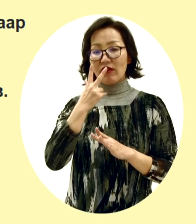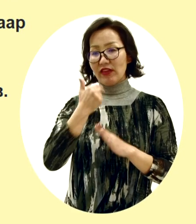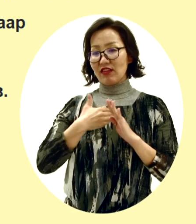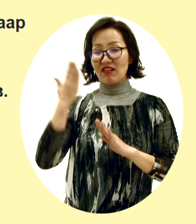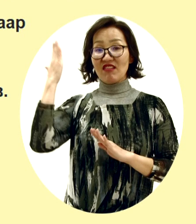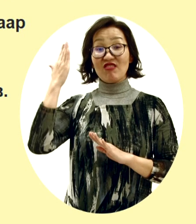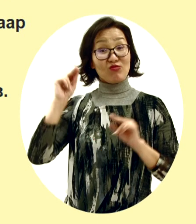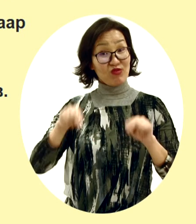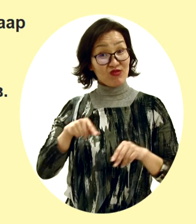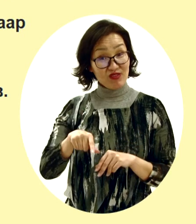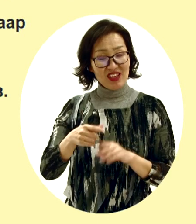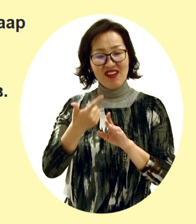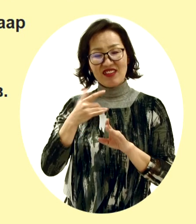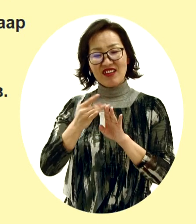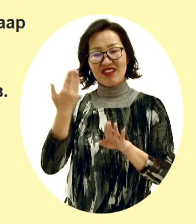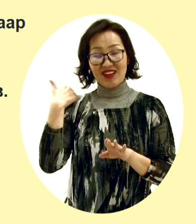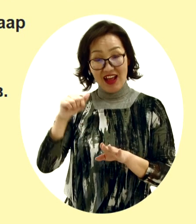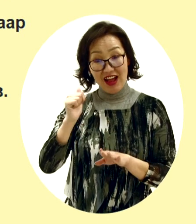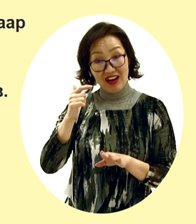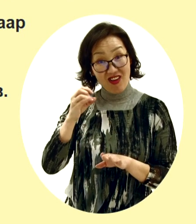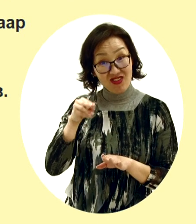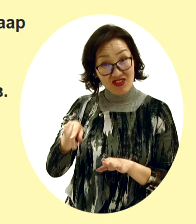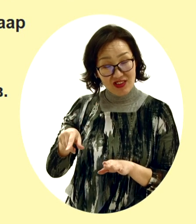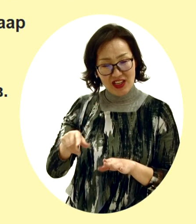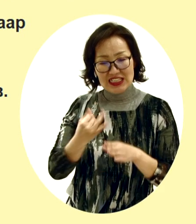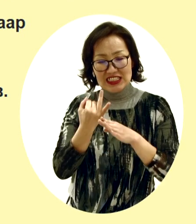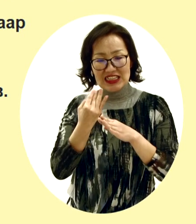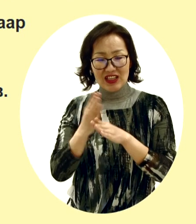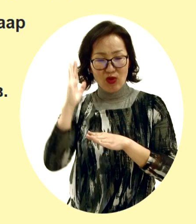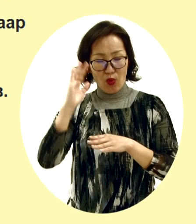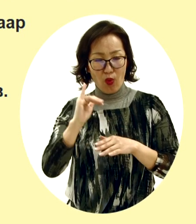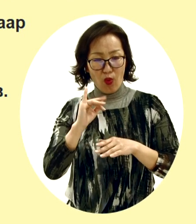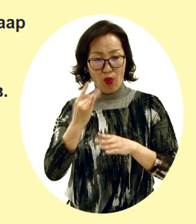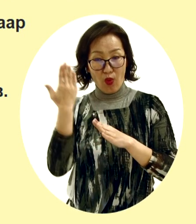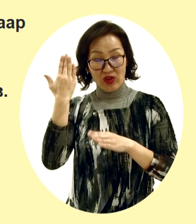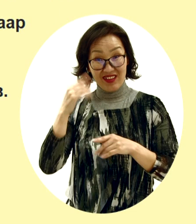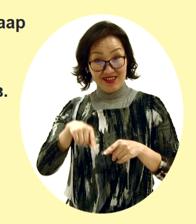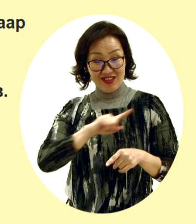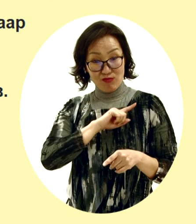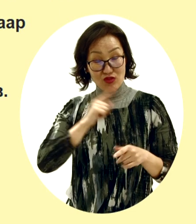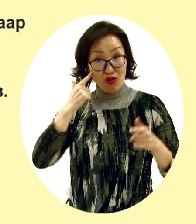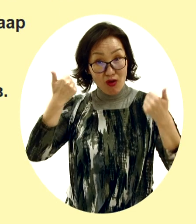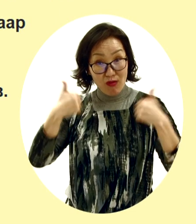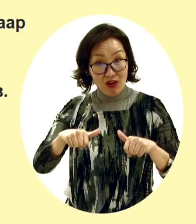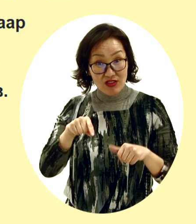чадсан гэдгээ. Эртний грект Агонерт илтгэх урлагийн тэмцээний зохион